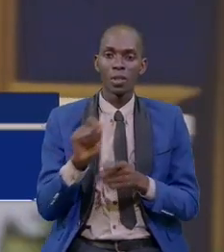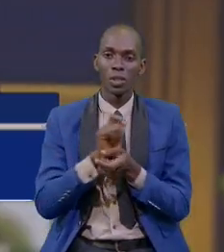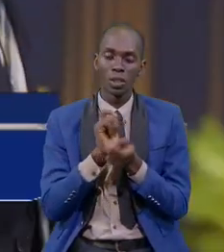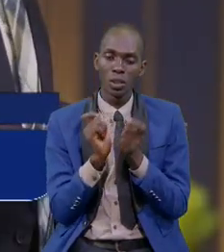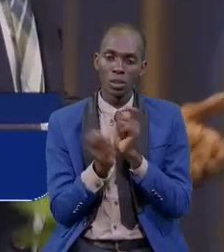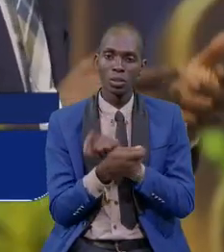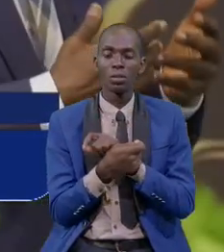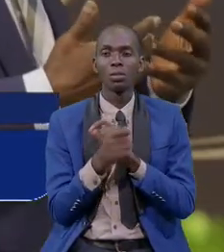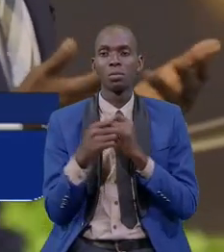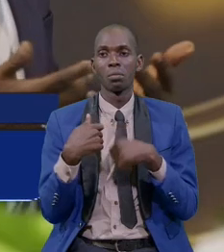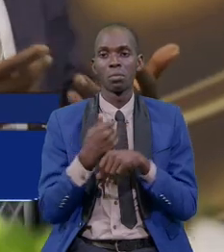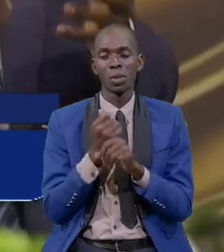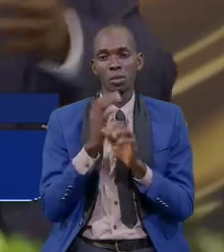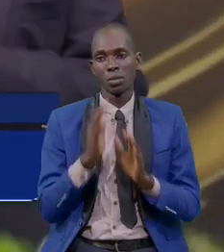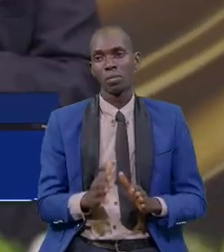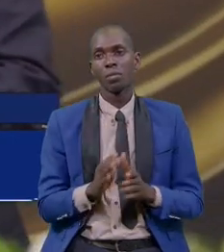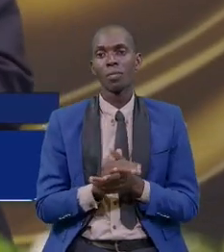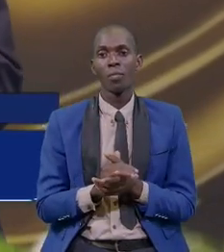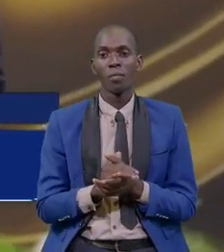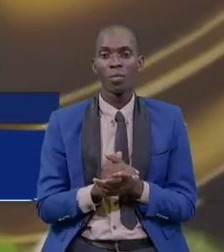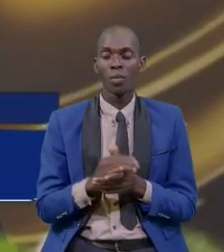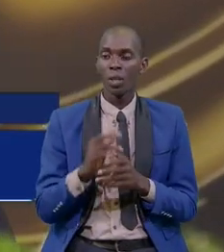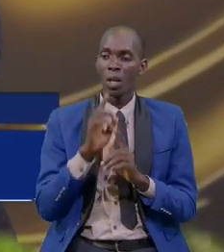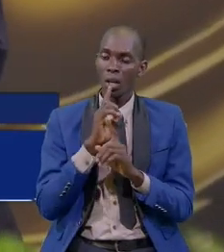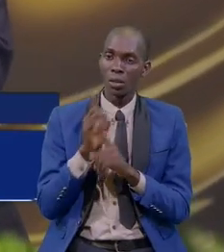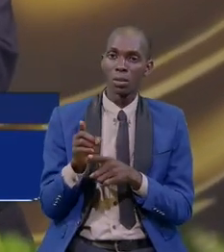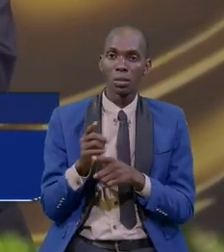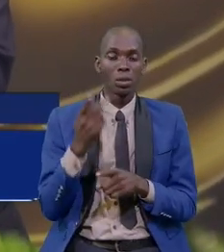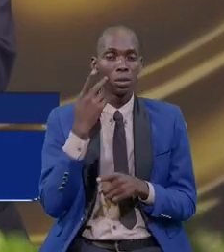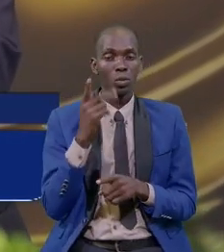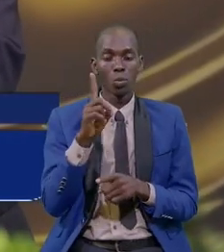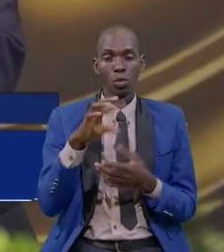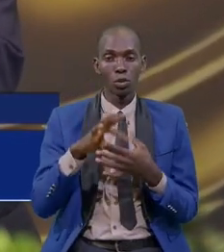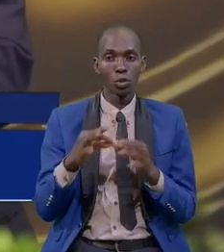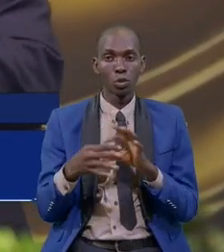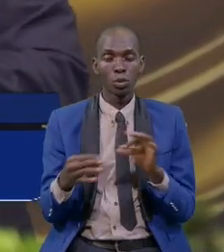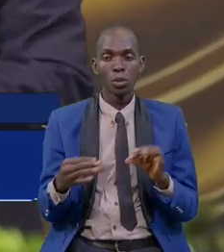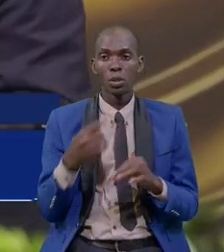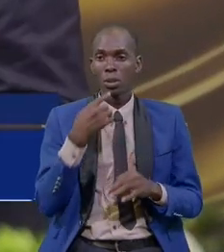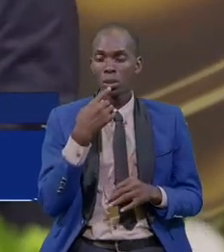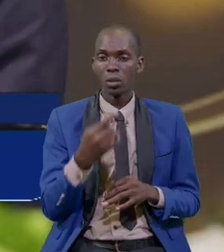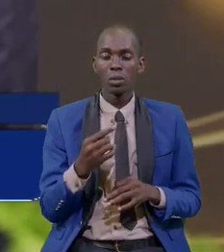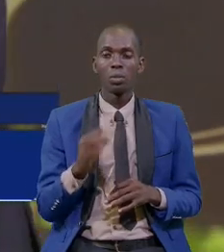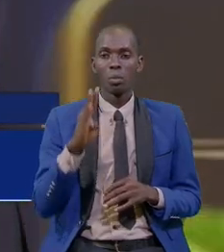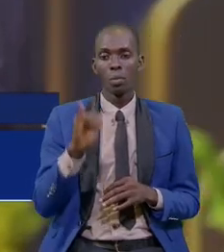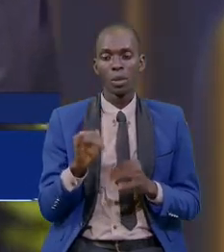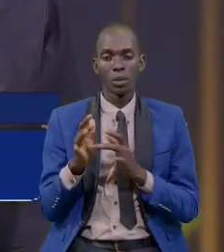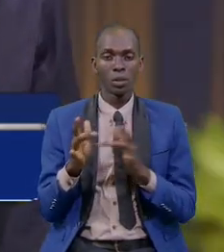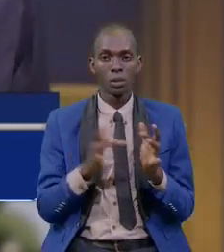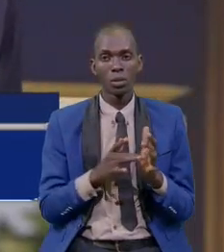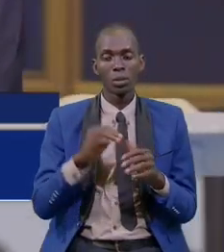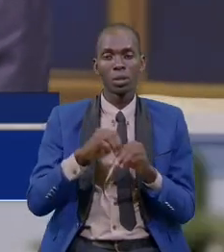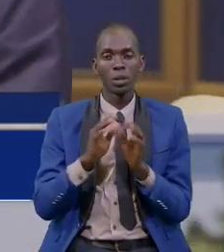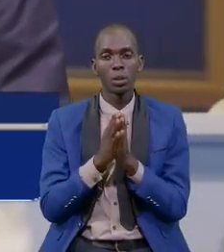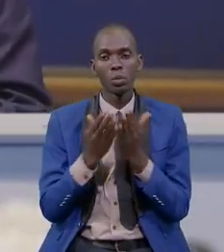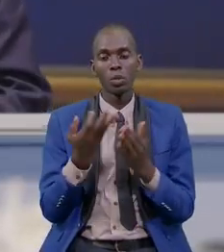acteur de changement. La réponse. Regardez, l'histoire a été racontée par Jésus dans Luc chapitre